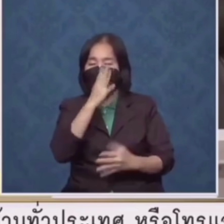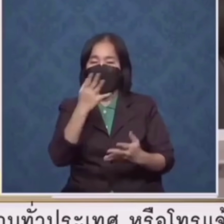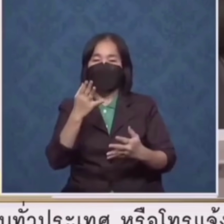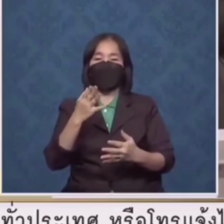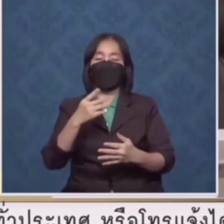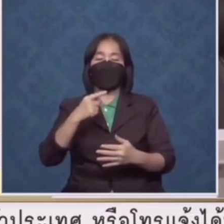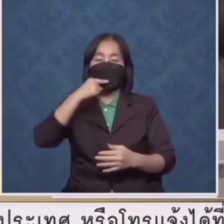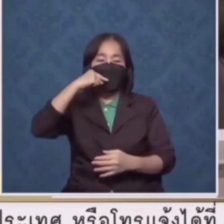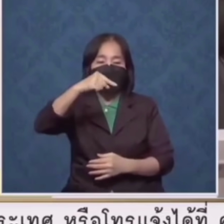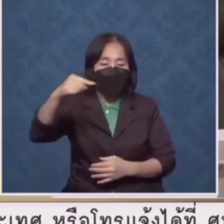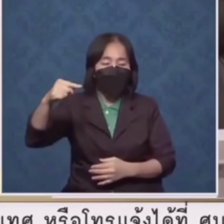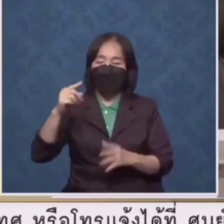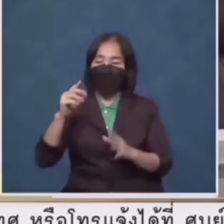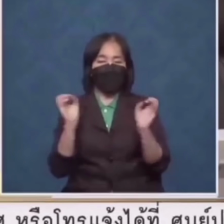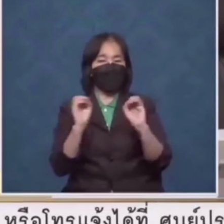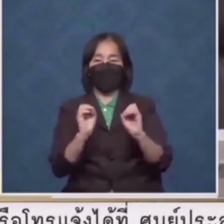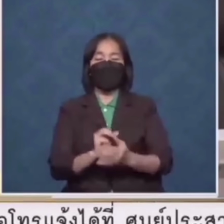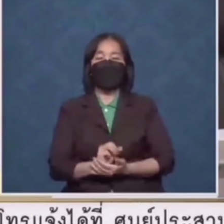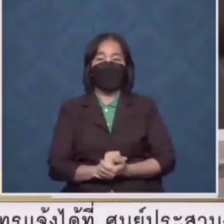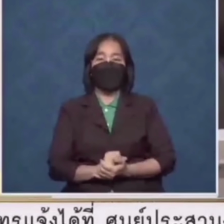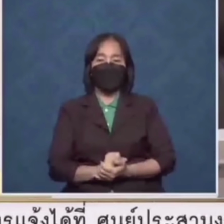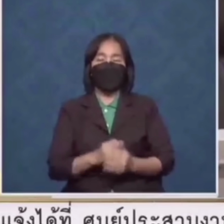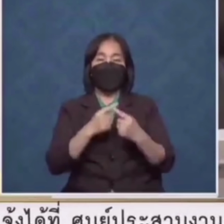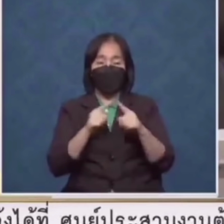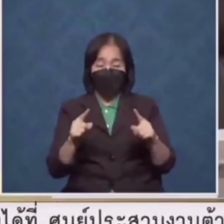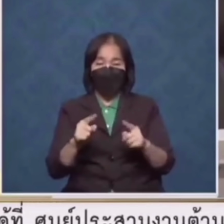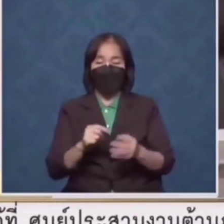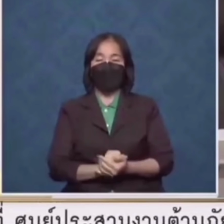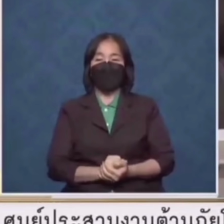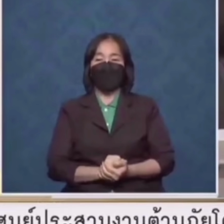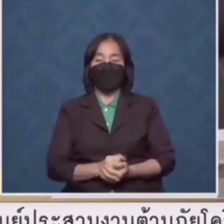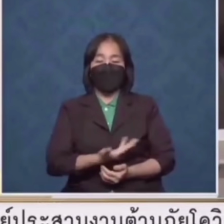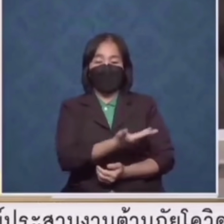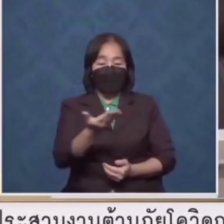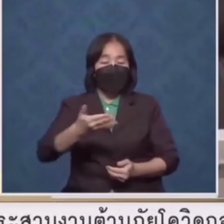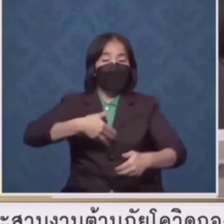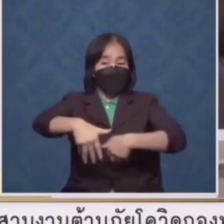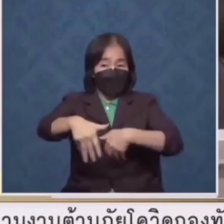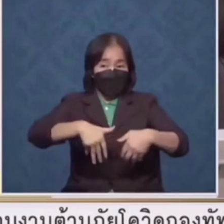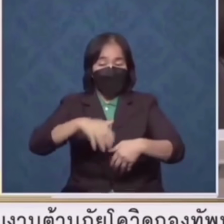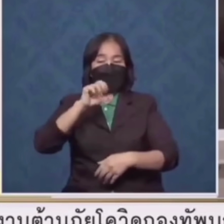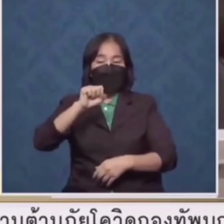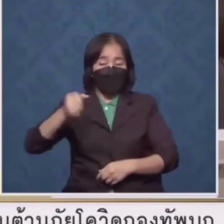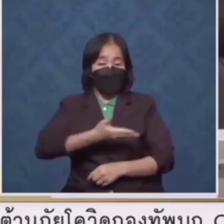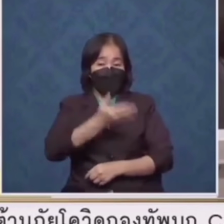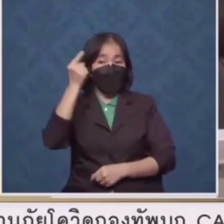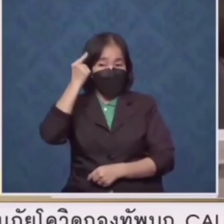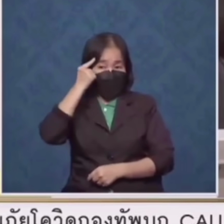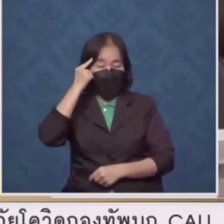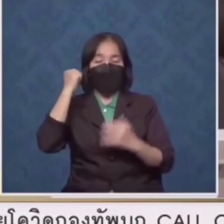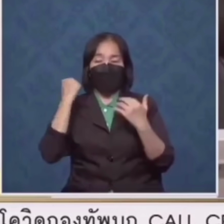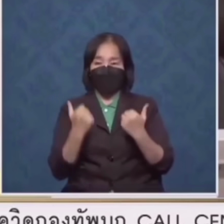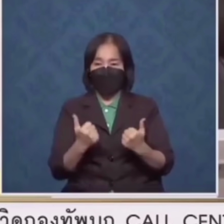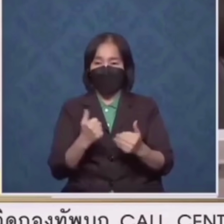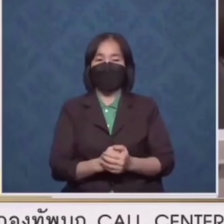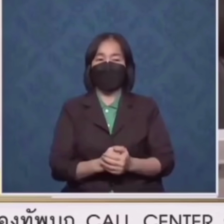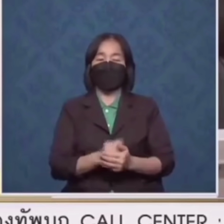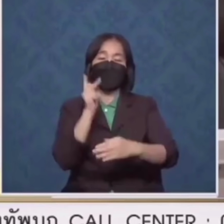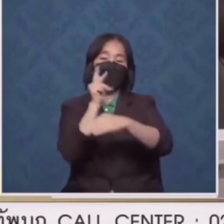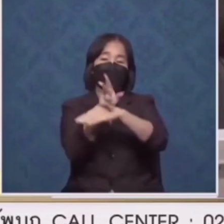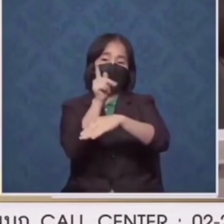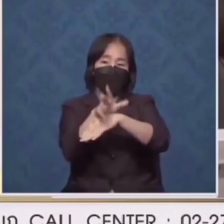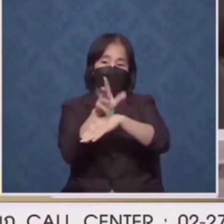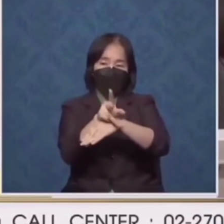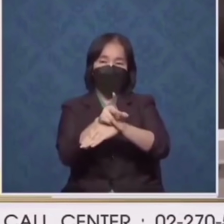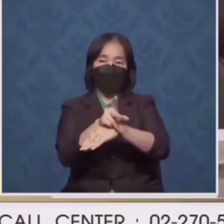ใดทั้งสิ้นนะครับแต่ท่านสมาชิกครับท่านพี่น้องประชาชนคงทราบว่าปัจจุบันนั้นในโซเชียลนั้นมี